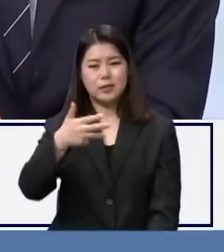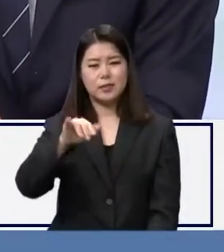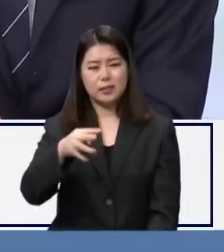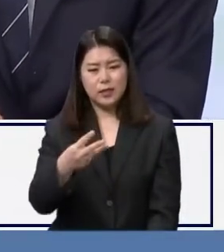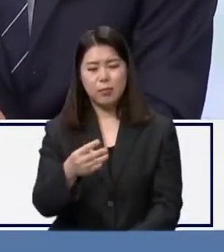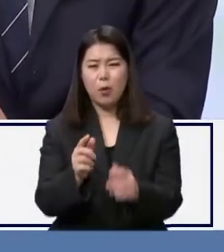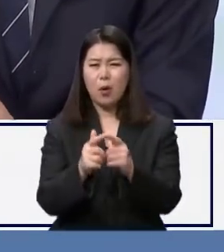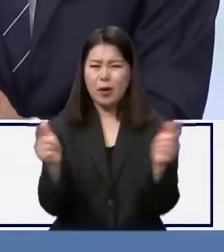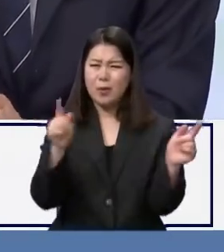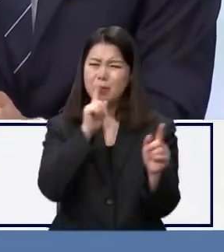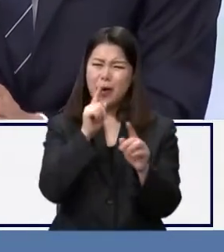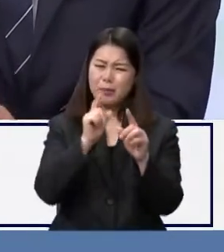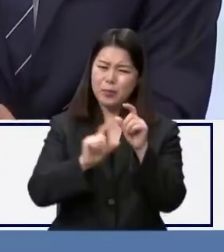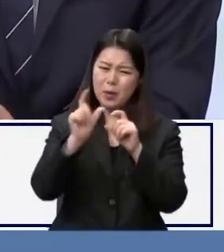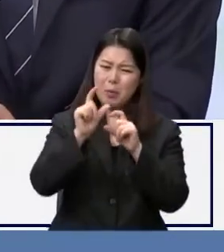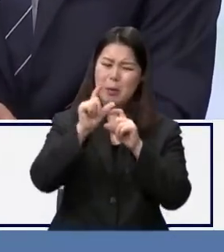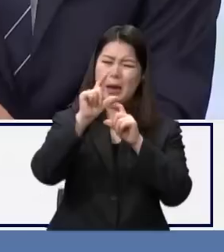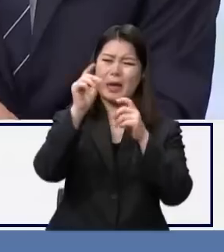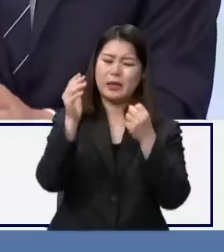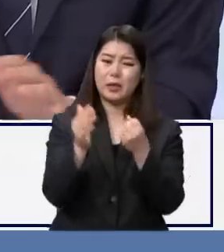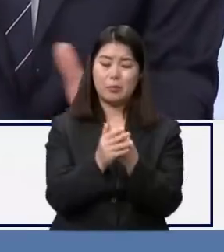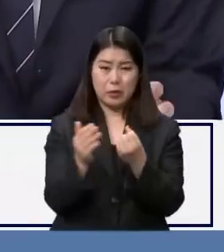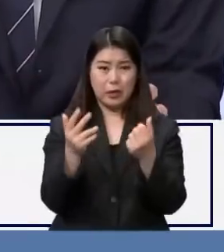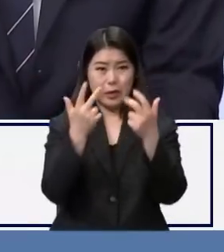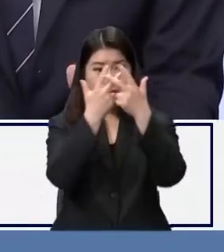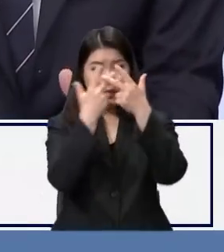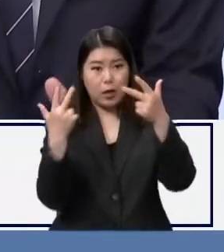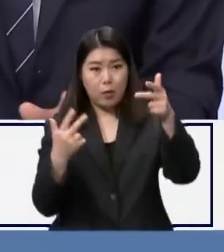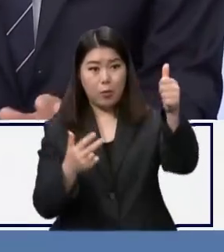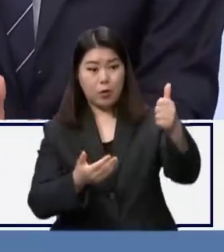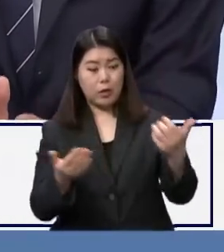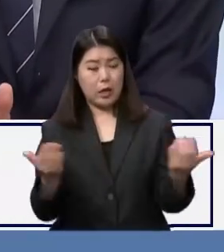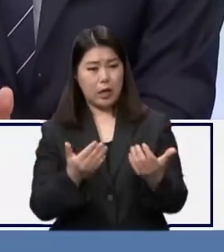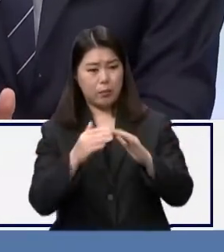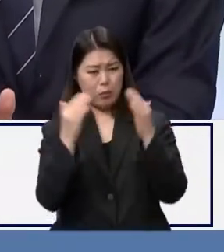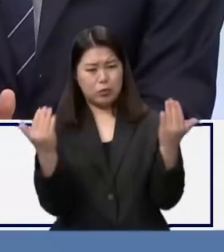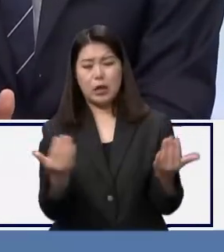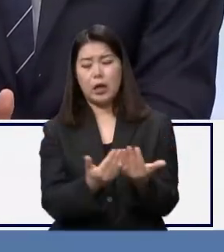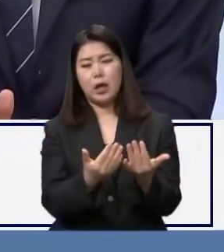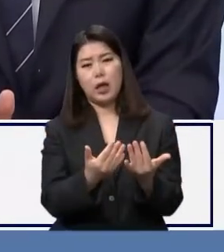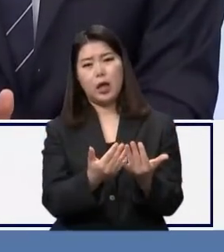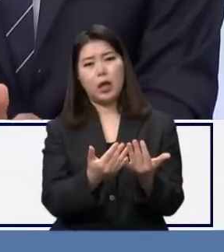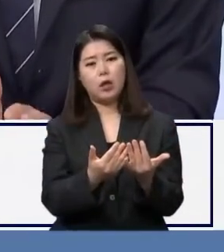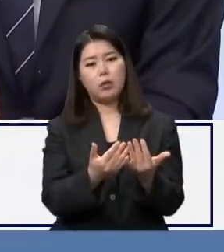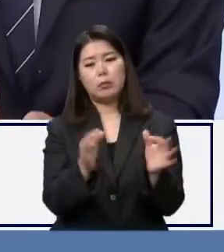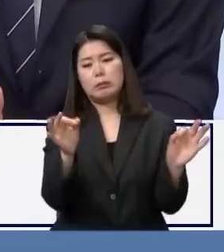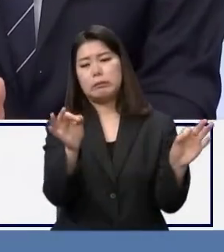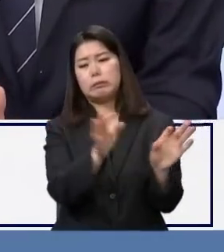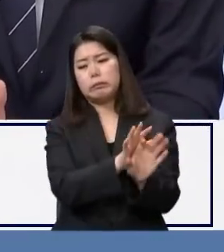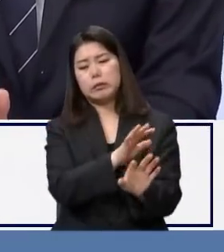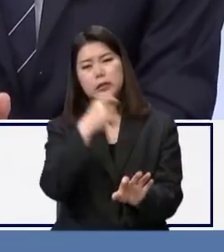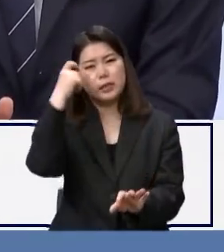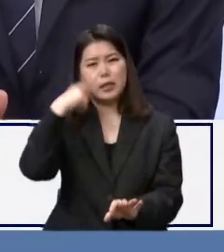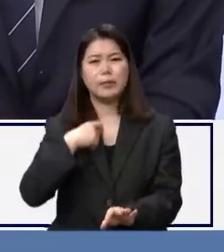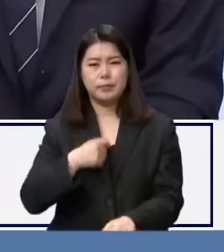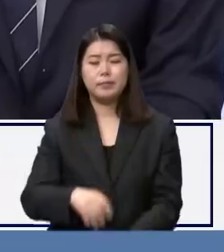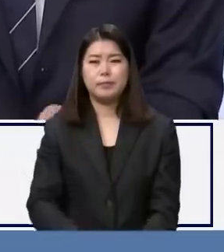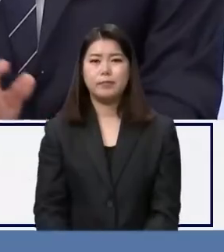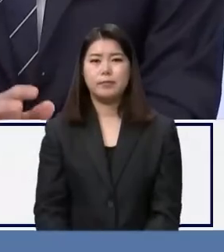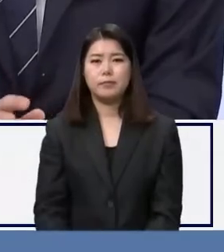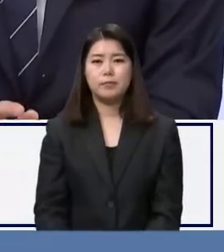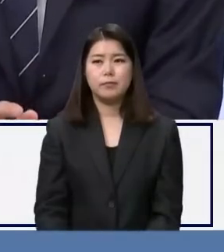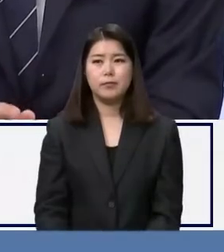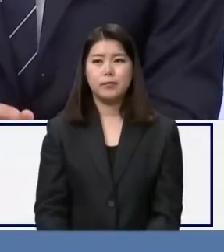덧붙여지면서 지금 이재명 대표가 하고 있는 일들이 다 묻히는 거 같은데 그래서 그런 맥락에서 봤을 때